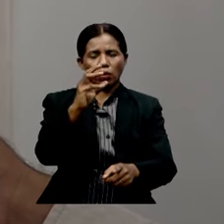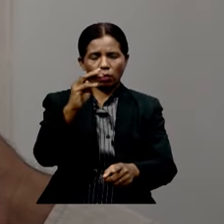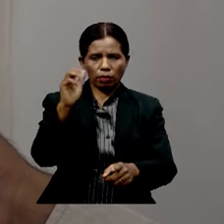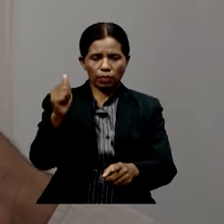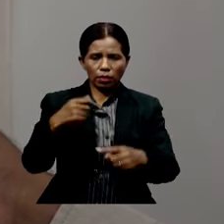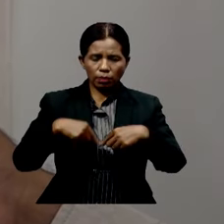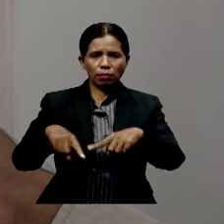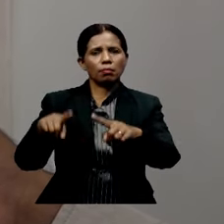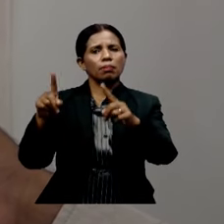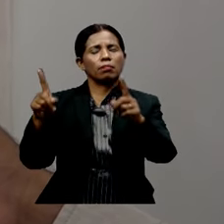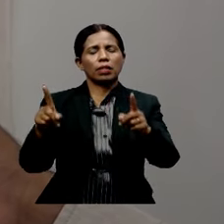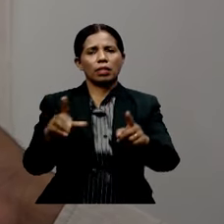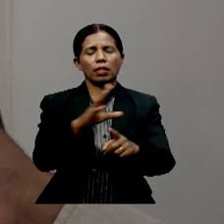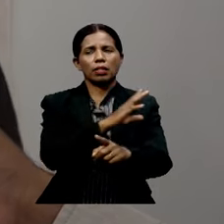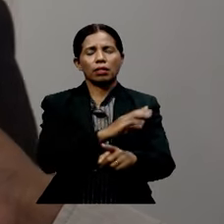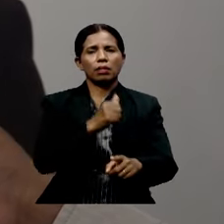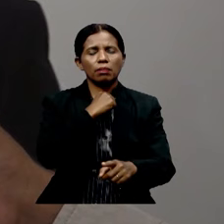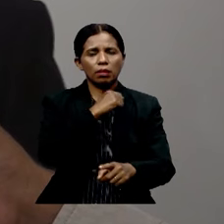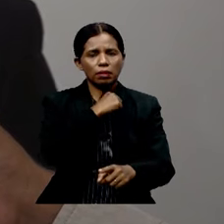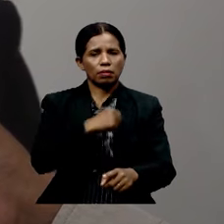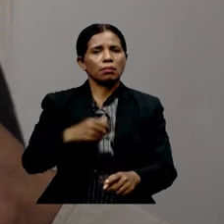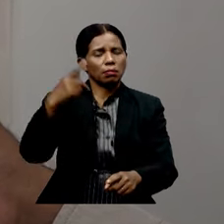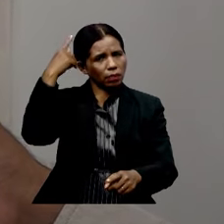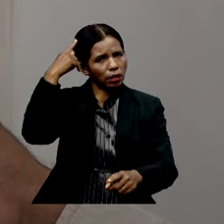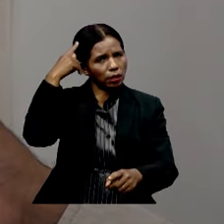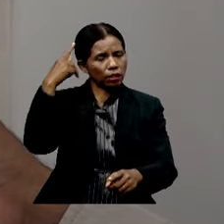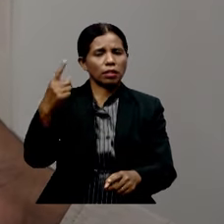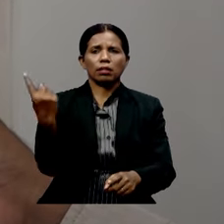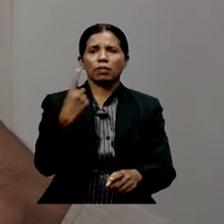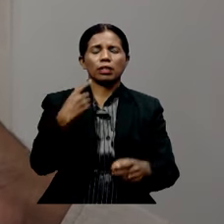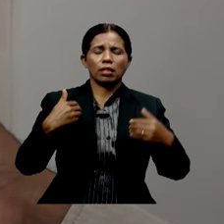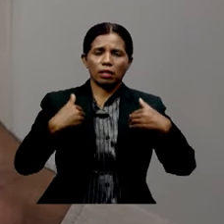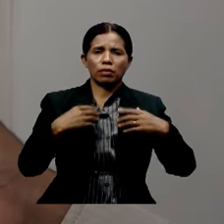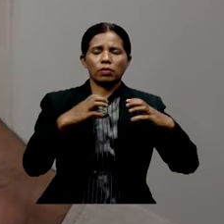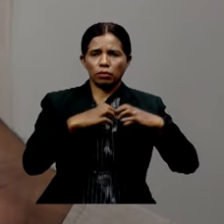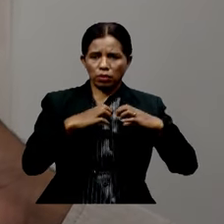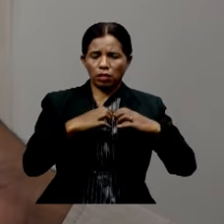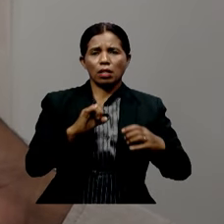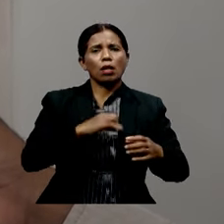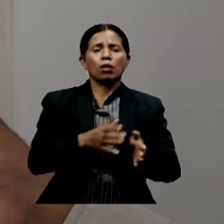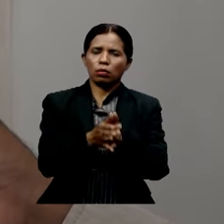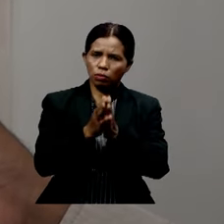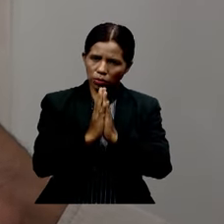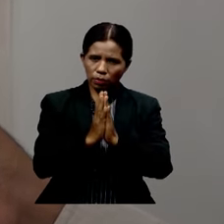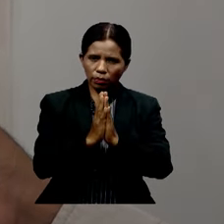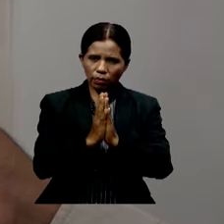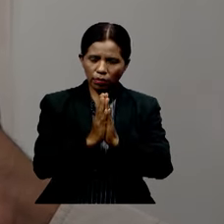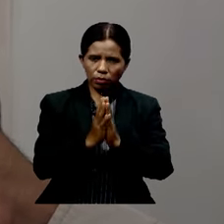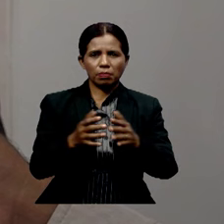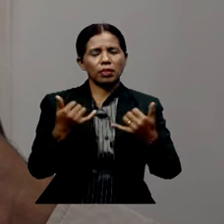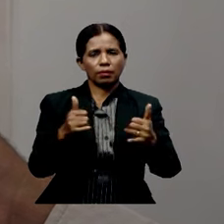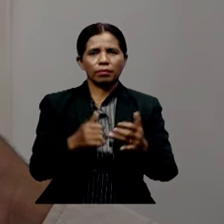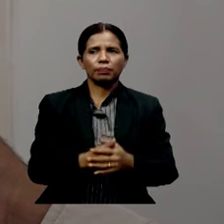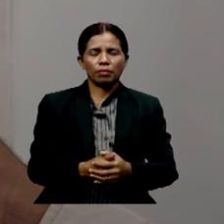Santo Padre ni bele besiklusi ani fuan ni, sempre ani fuan. Ne maka husu hamus hansa halim ranta